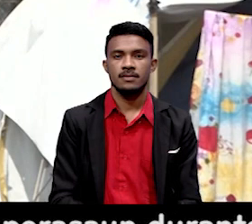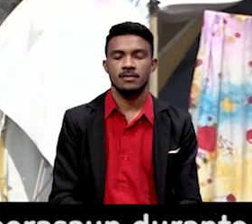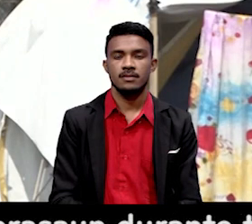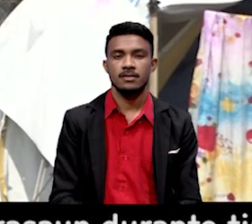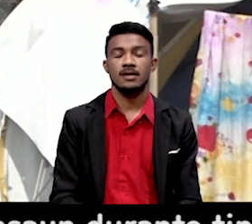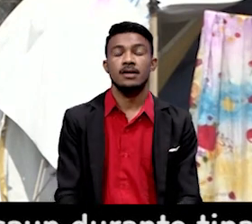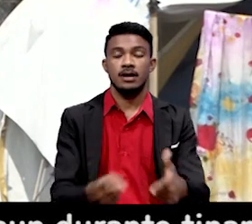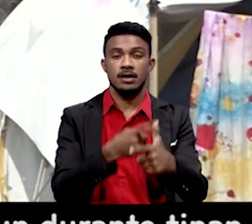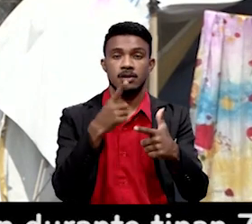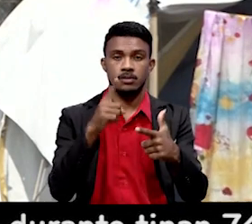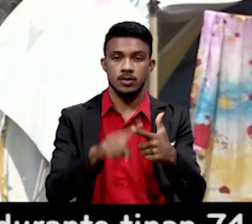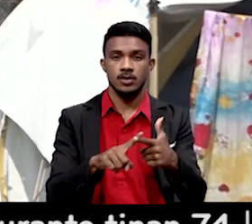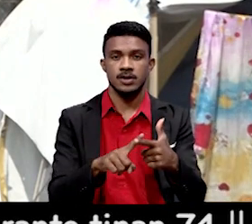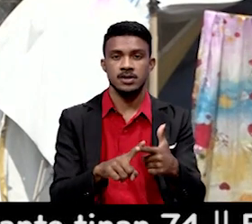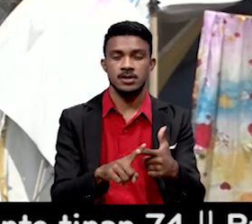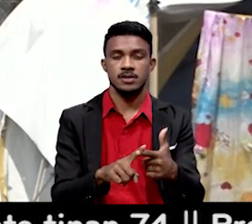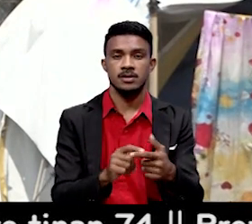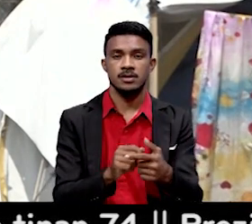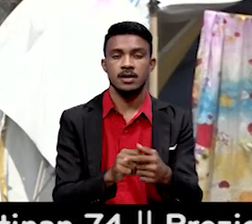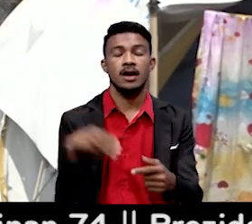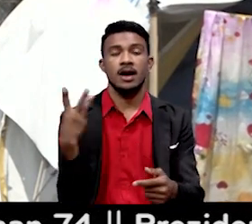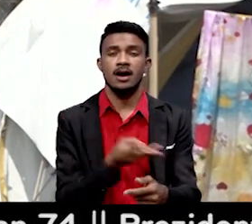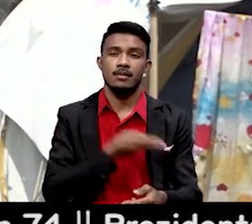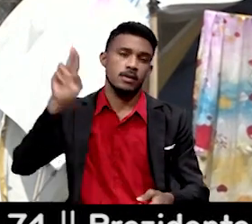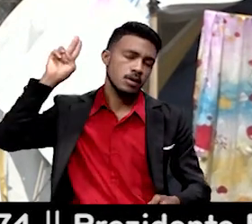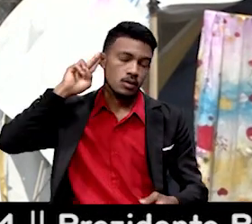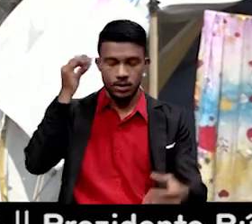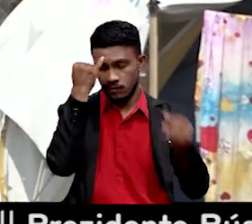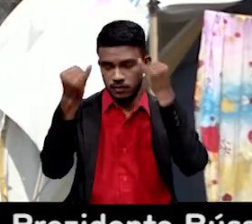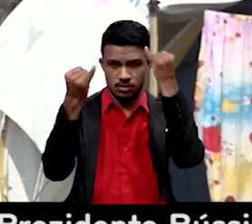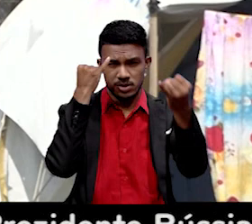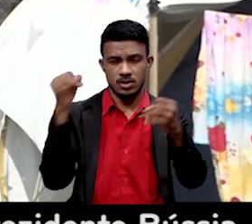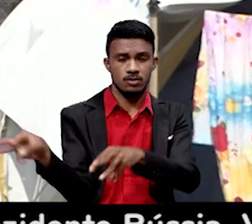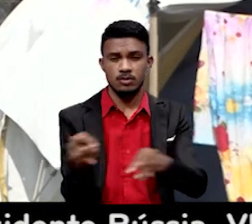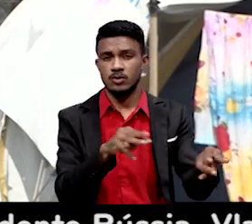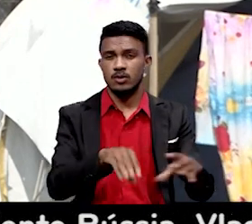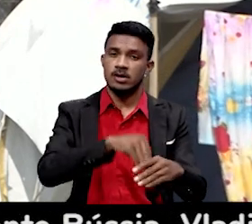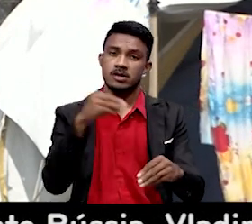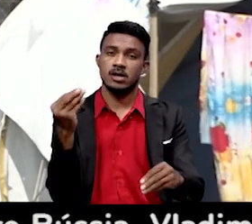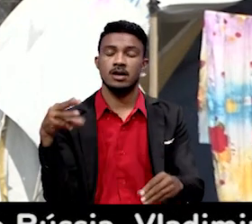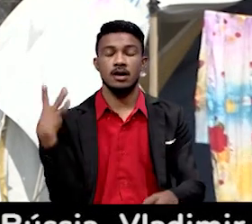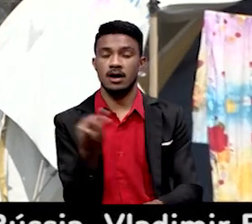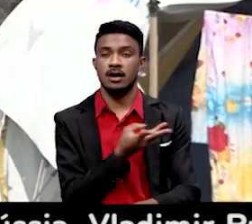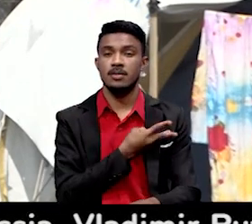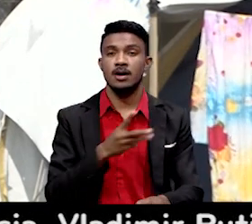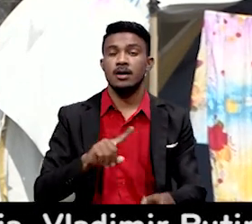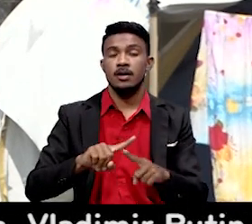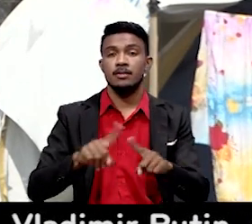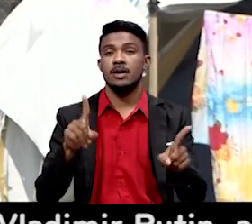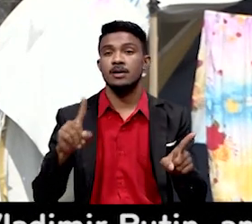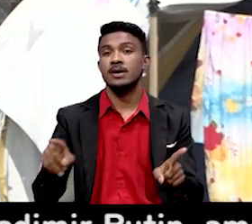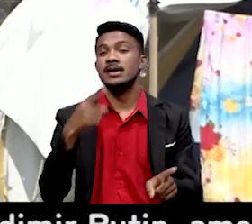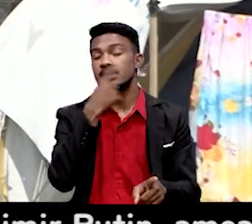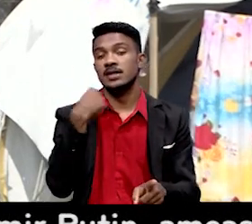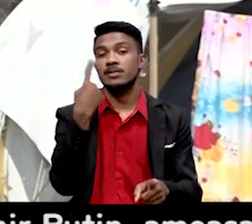E depois a mirona informação kata kata muda sai an. Mas be se los ma kata responsabilidade beda